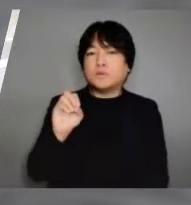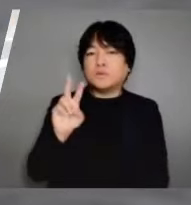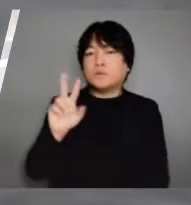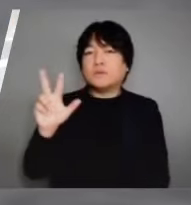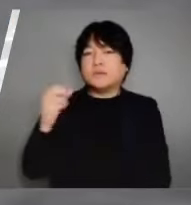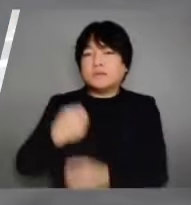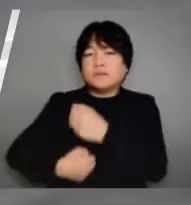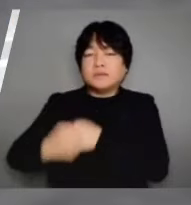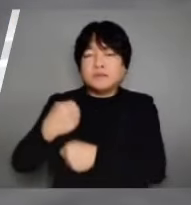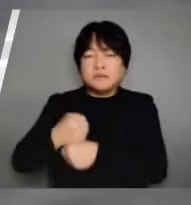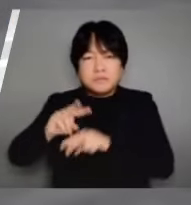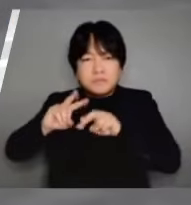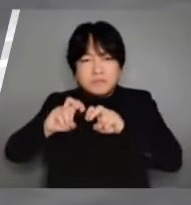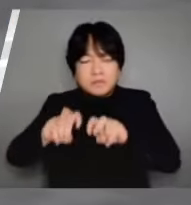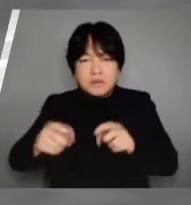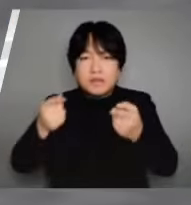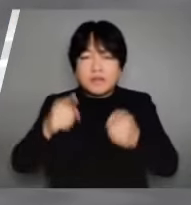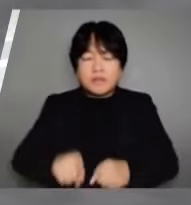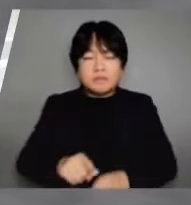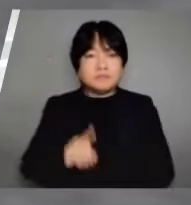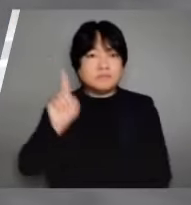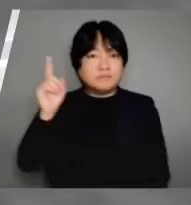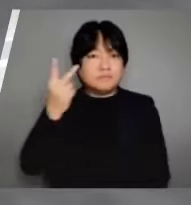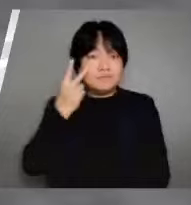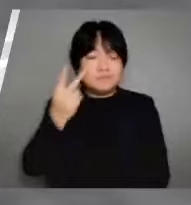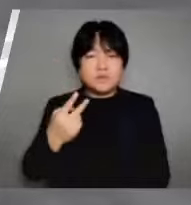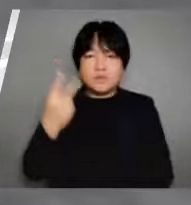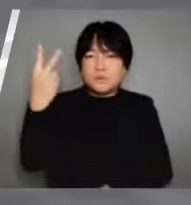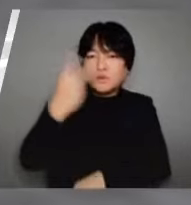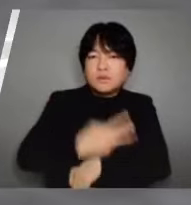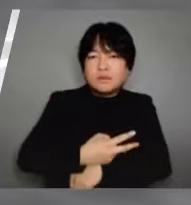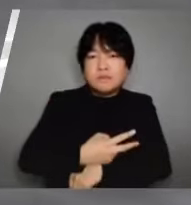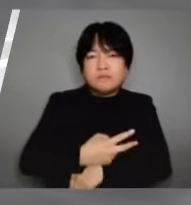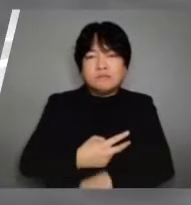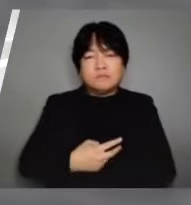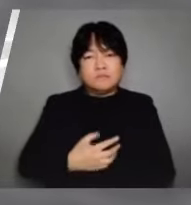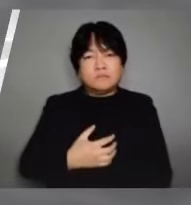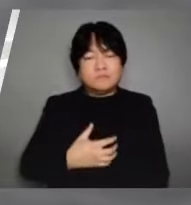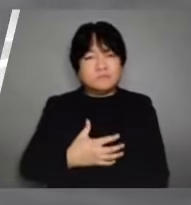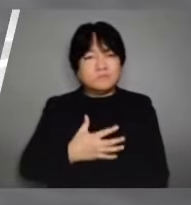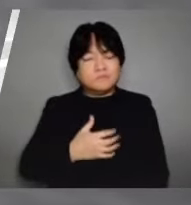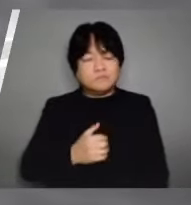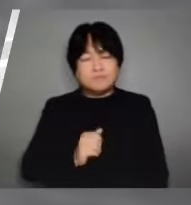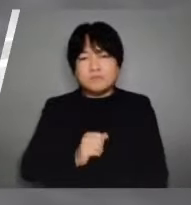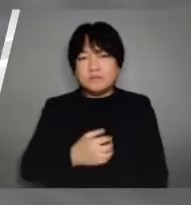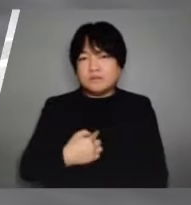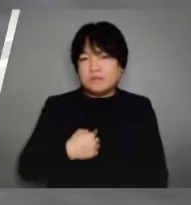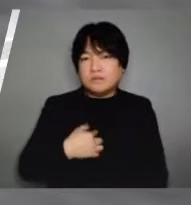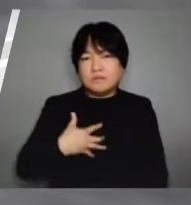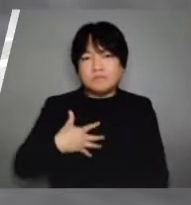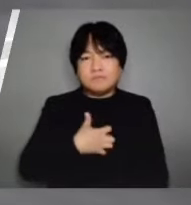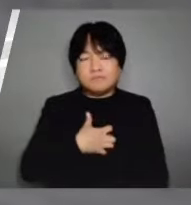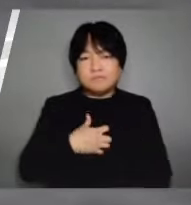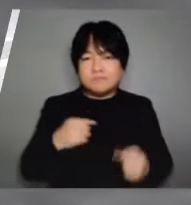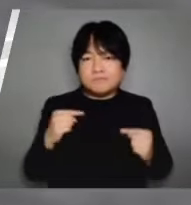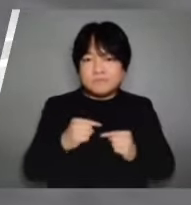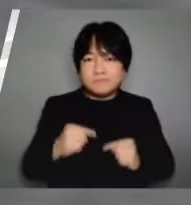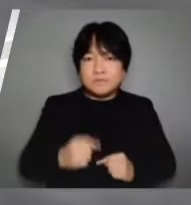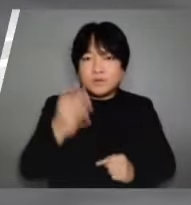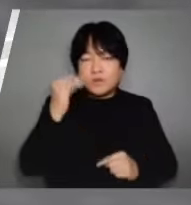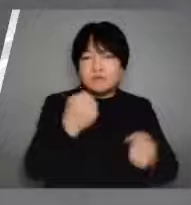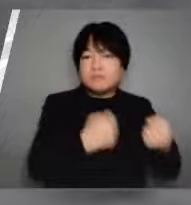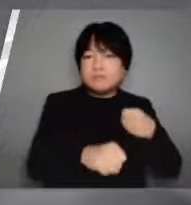pag-aaral, bigla na lang nakaranas ng 2 araw na severe chest pain ang lalaki matapos ang isang sports activity. Bago